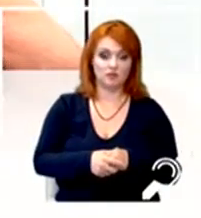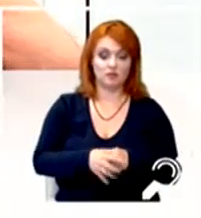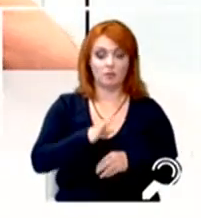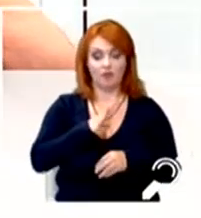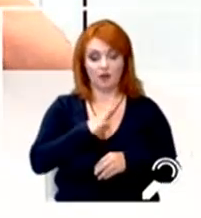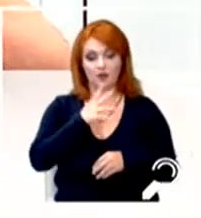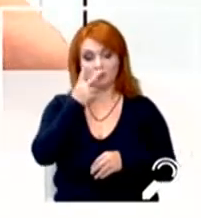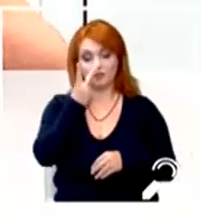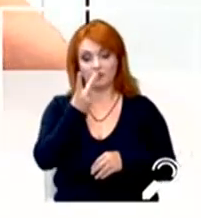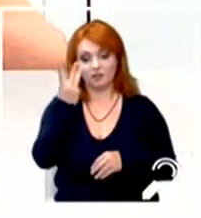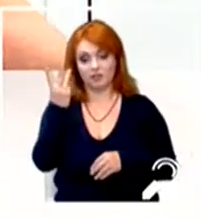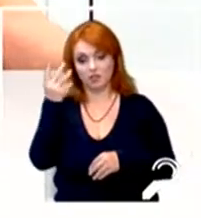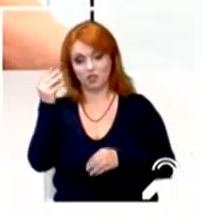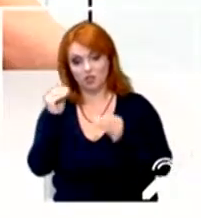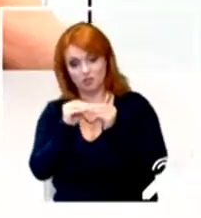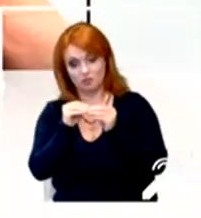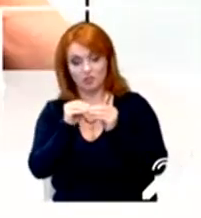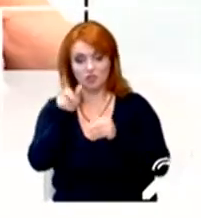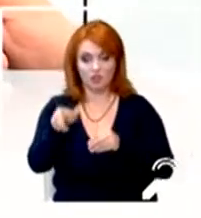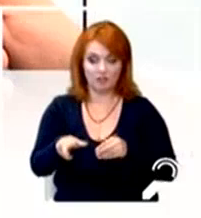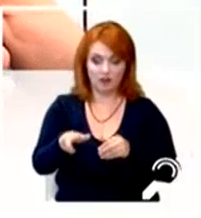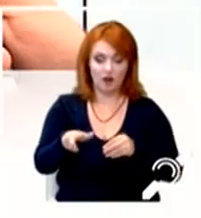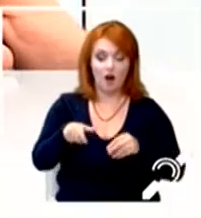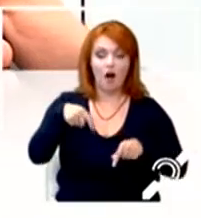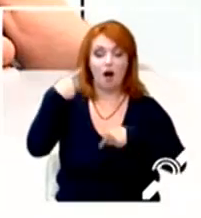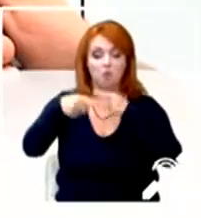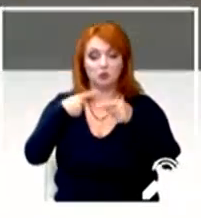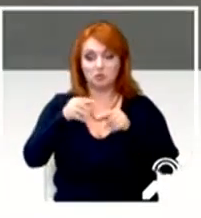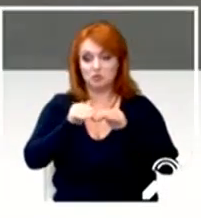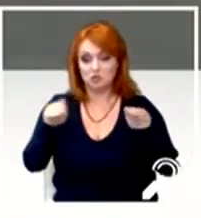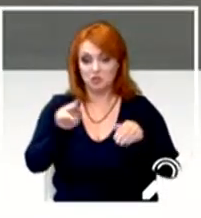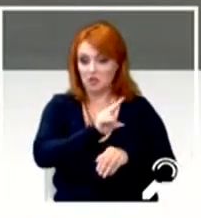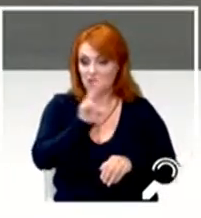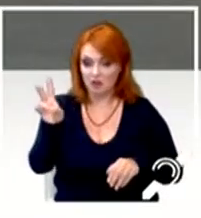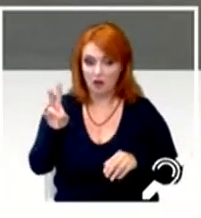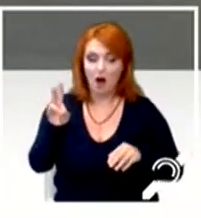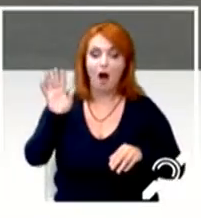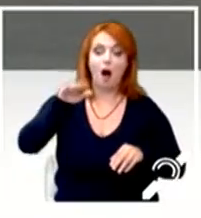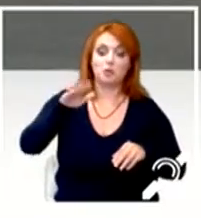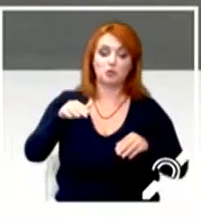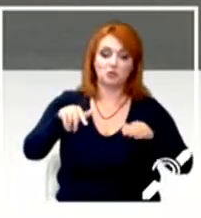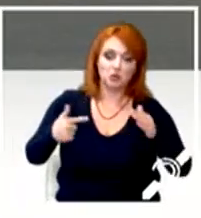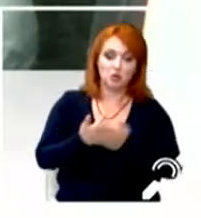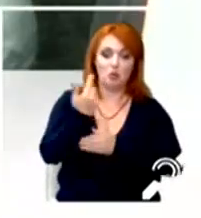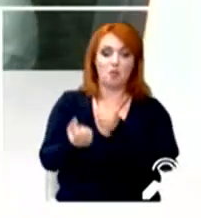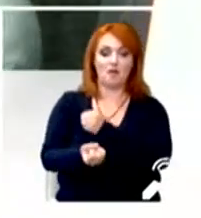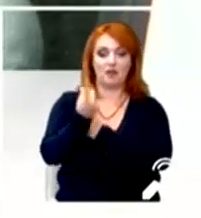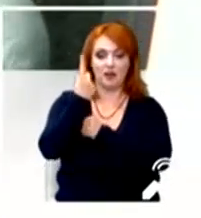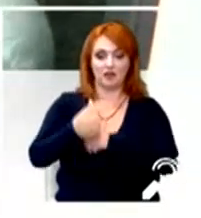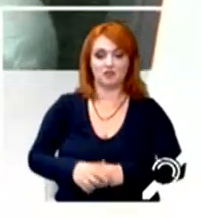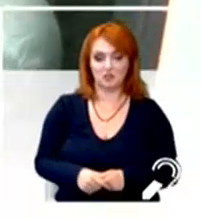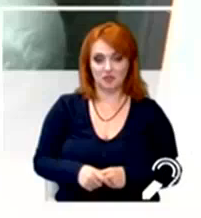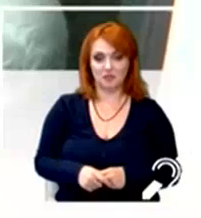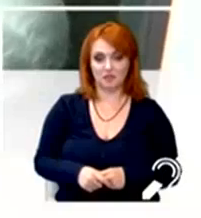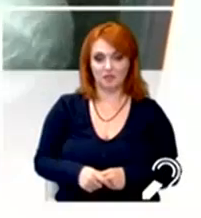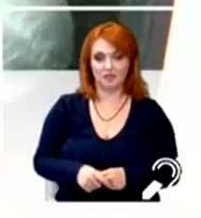nimeni, iar 2-3 din când în când, câteodată în genere nu-i nimeni, e o liniște, adică eu chiar și-am uitat de câți ani. Îți pare că tare